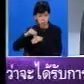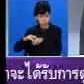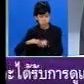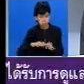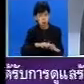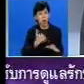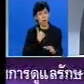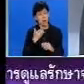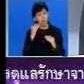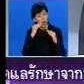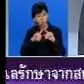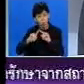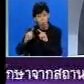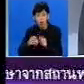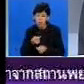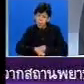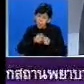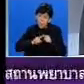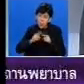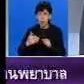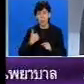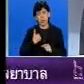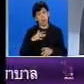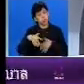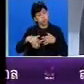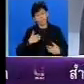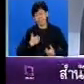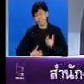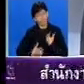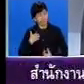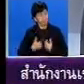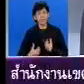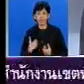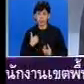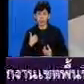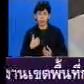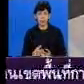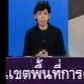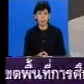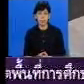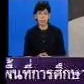หลากเข้าท่วมบ้านเรือนและพื้นที่การเกษตรส่งผลให้ประชาชนได้รับความเดือดร้อนจำนวนมากค่ะ